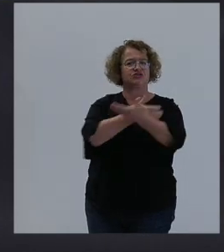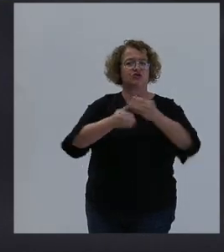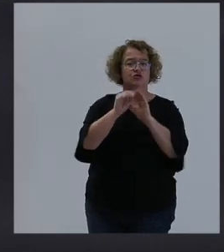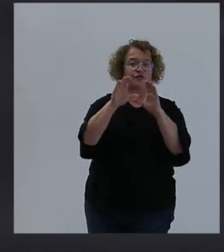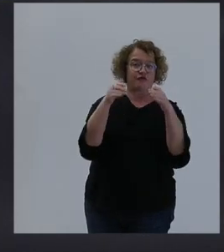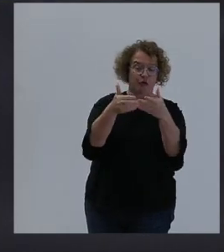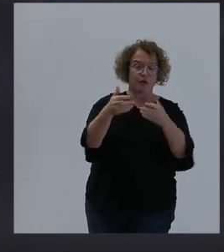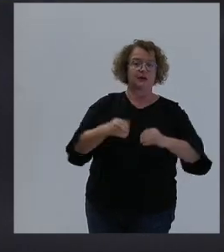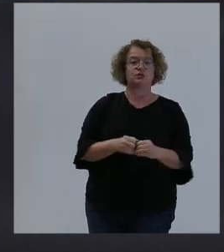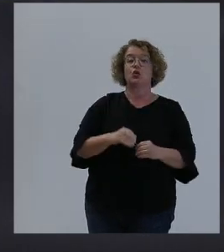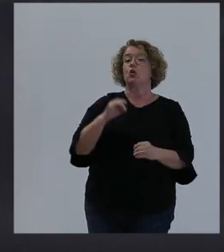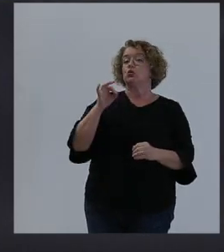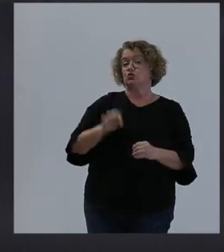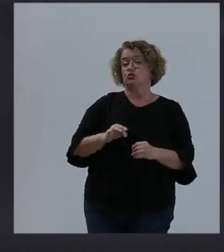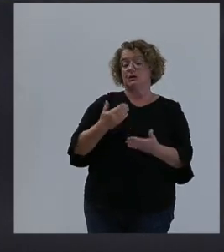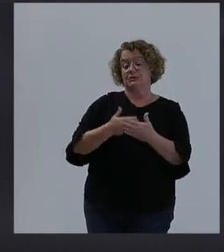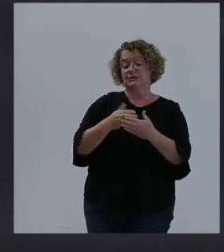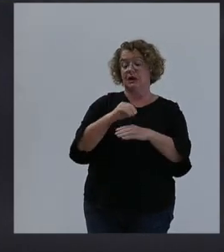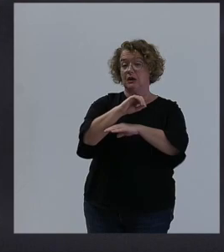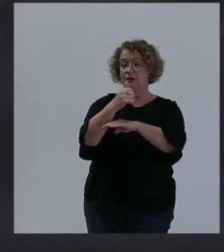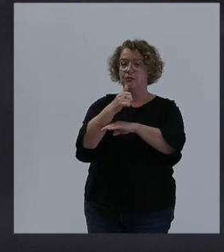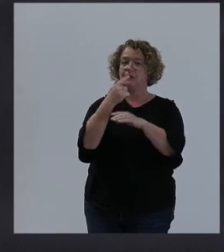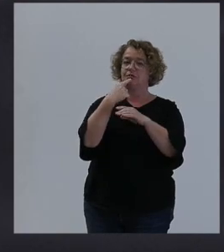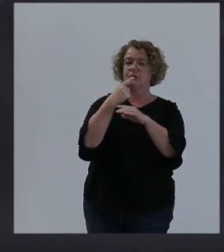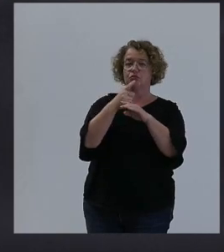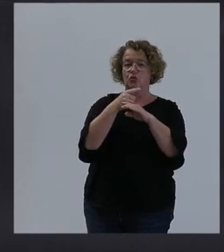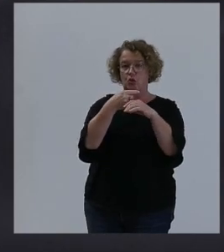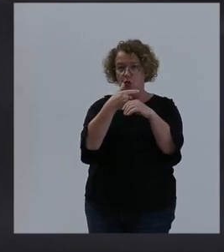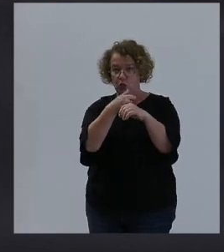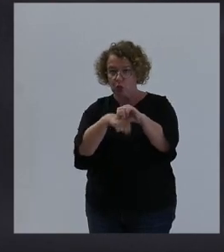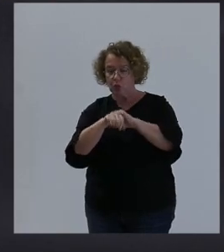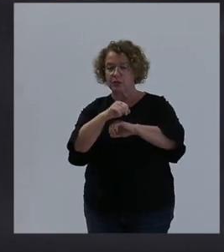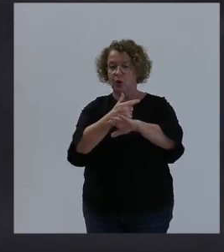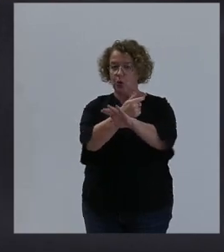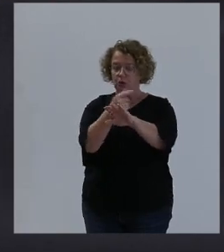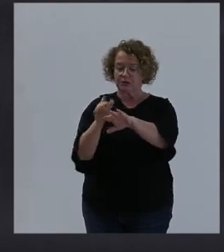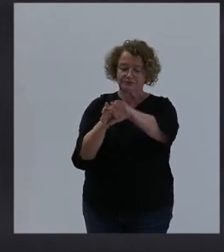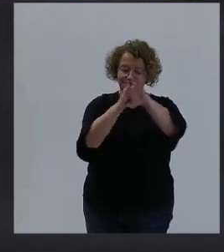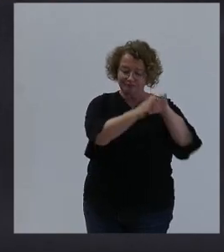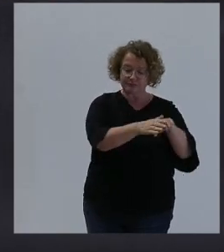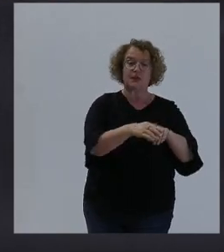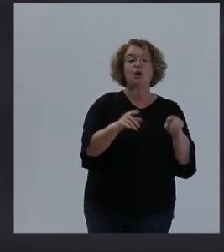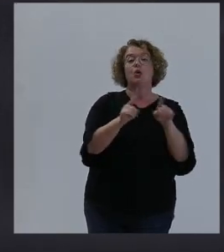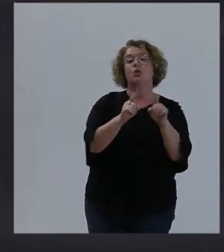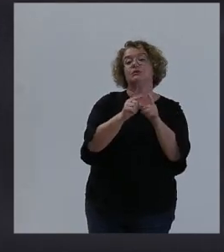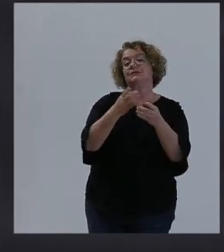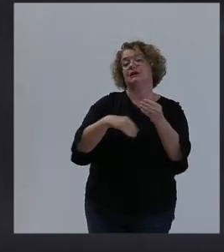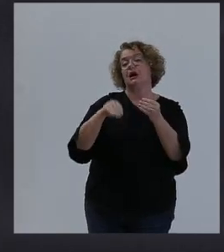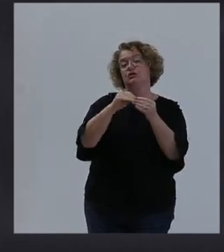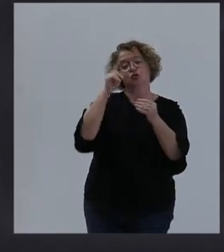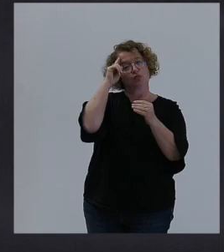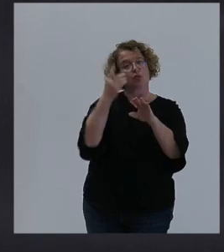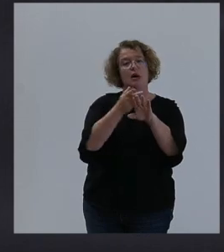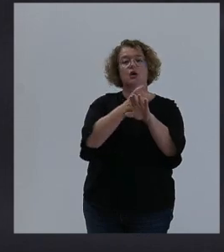on pense effectivement le numérique comme un outil, sont peut-être plus adaptées pour penser ces questions-là. Et une autre, juste une petite précision, parce qu'il y a eu la question